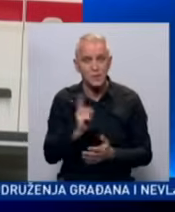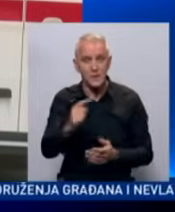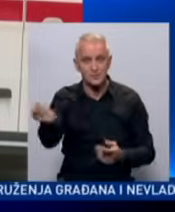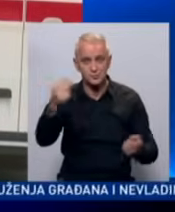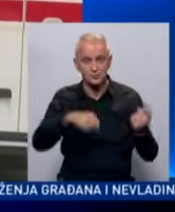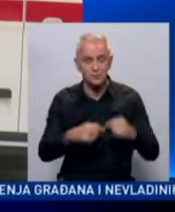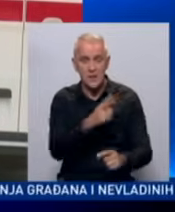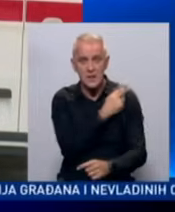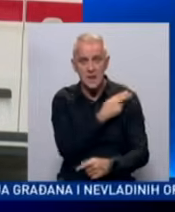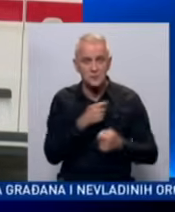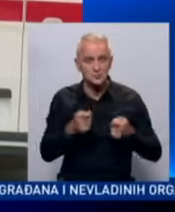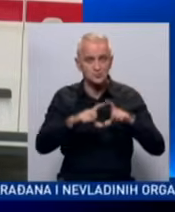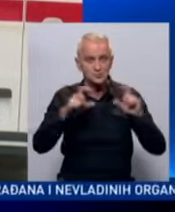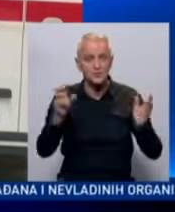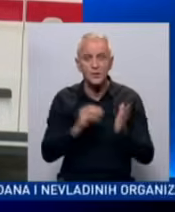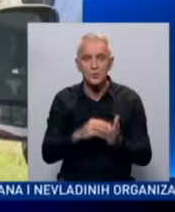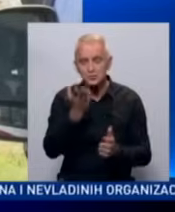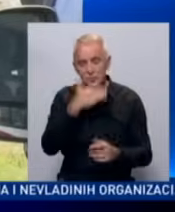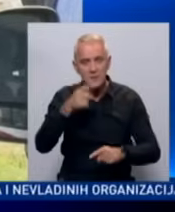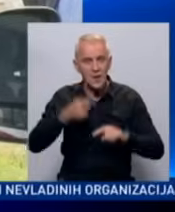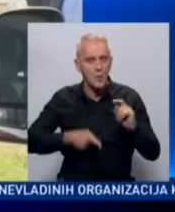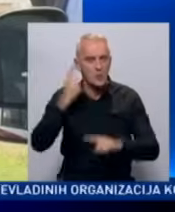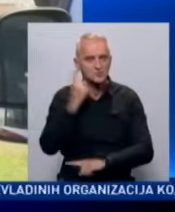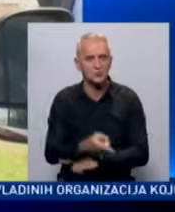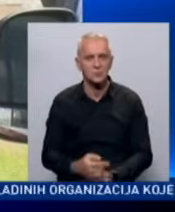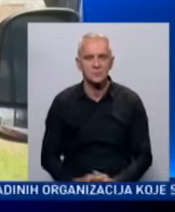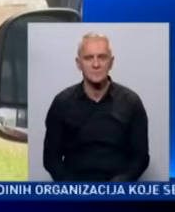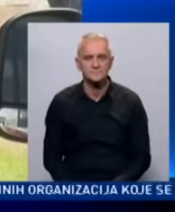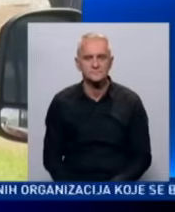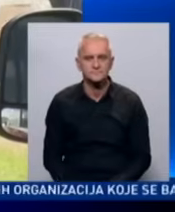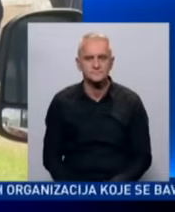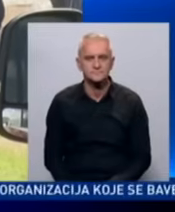nadležnih tužilaštava, te da još nema konačne odluke.